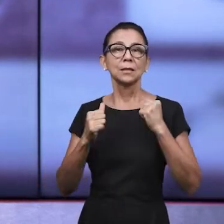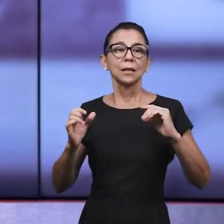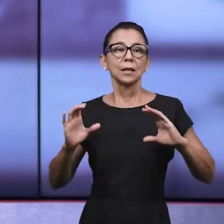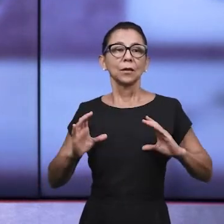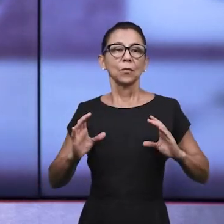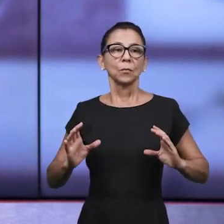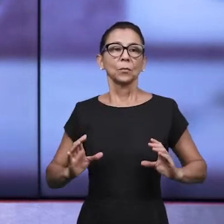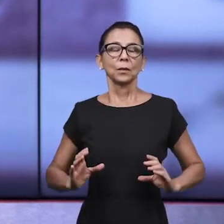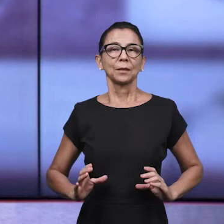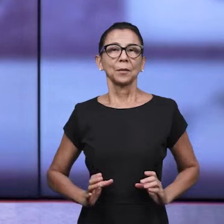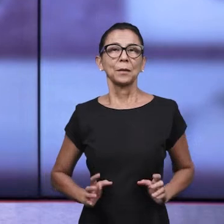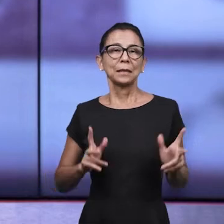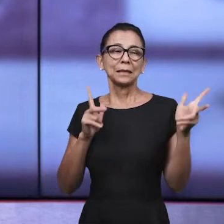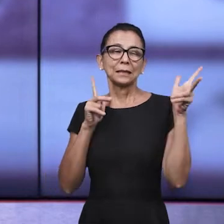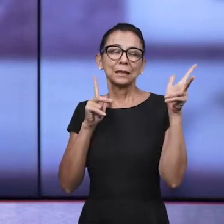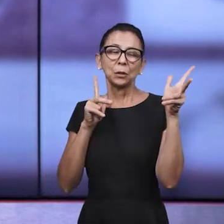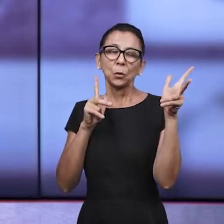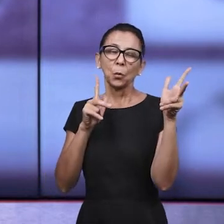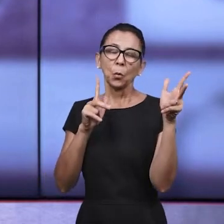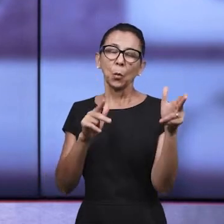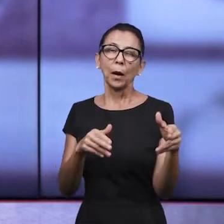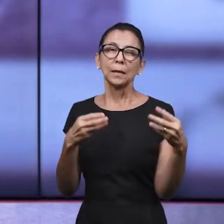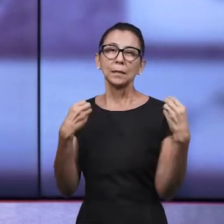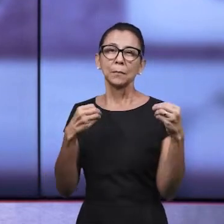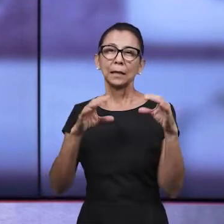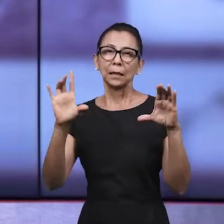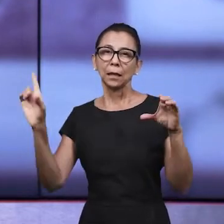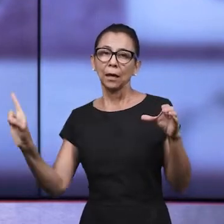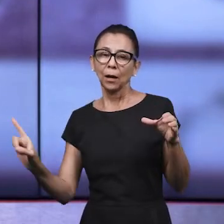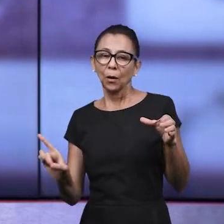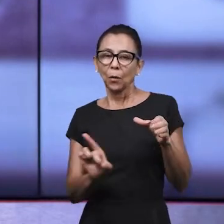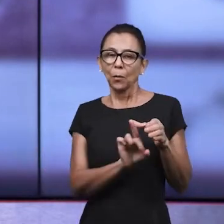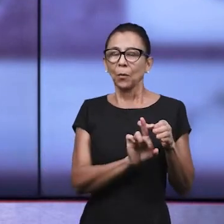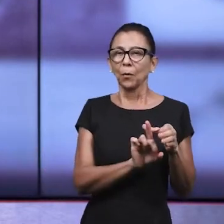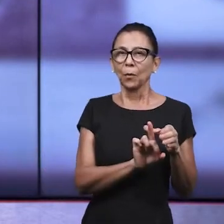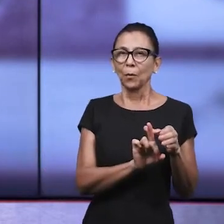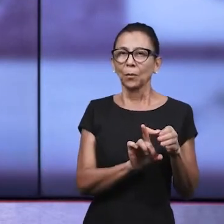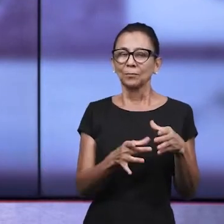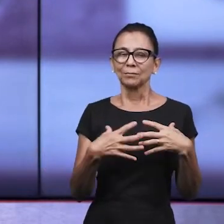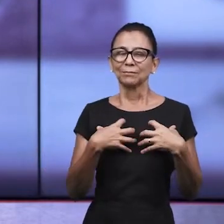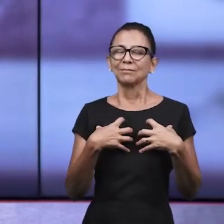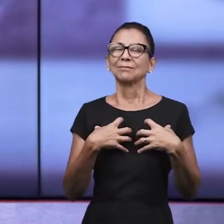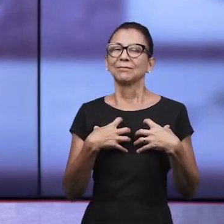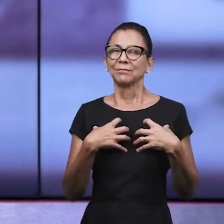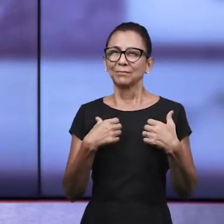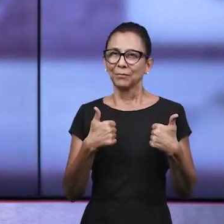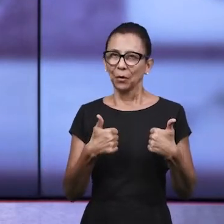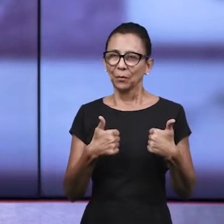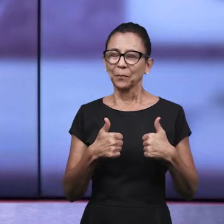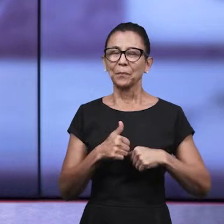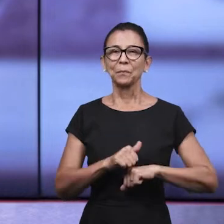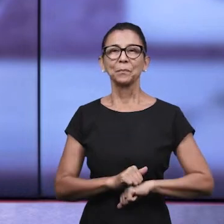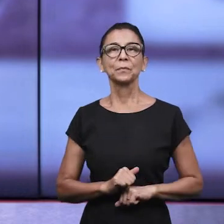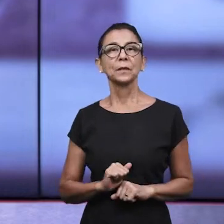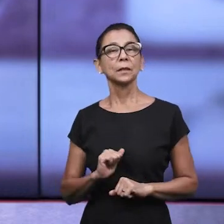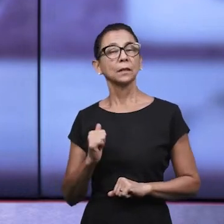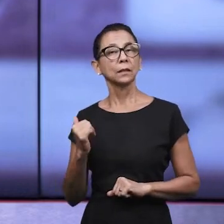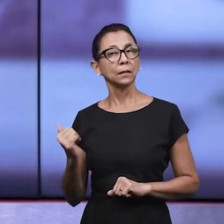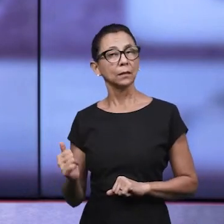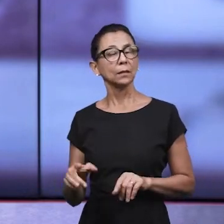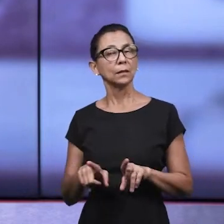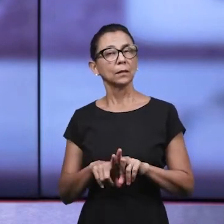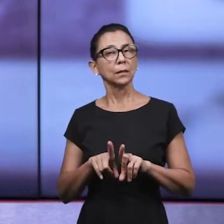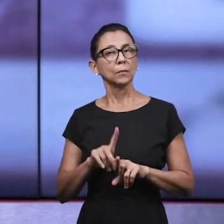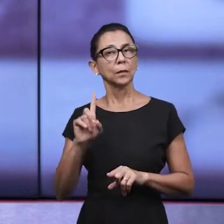les mêmes comportements pour être acceptées et avoir le sentiment d'appartenance à un groupe. En